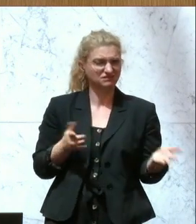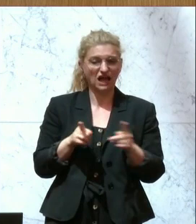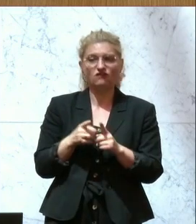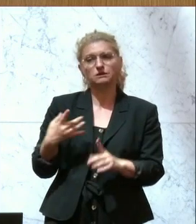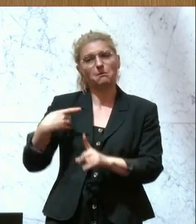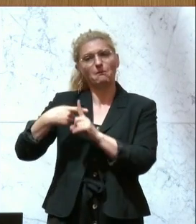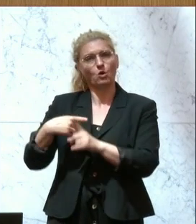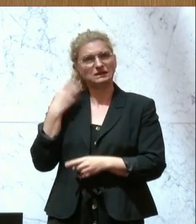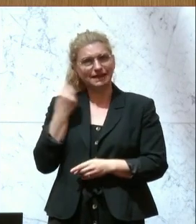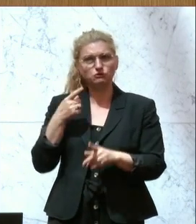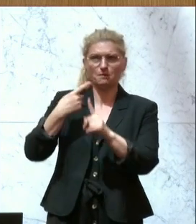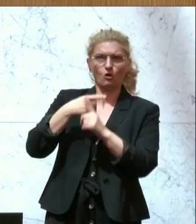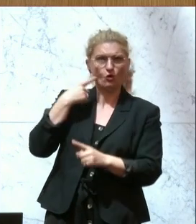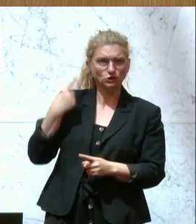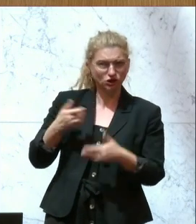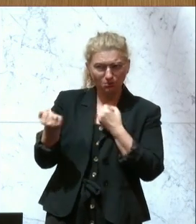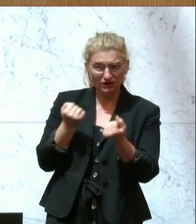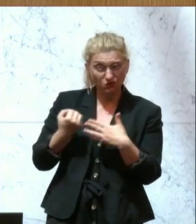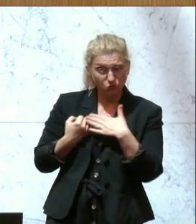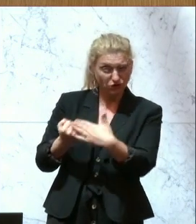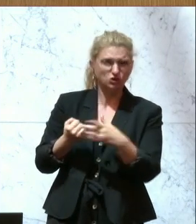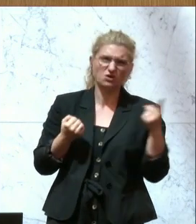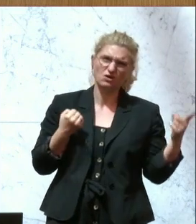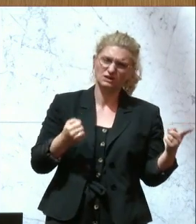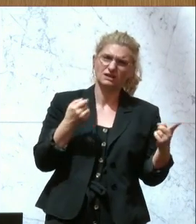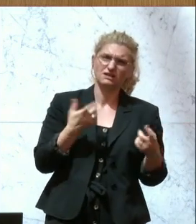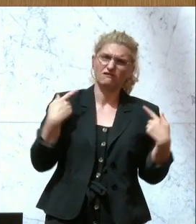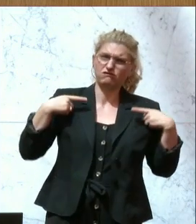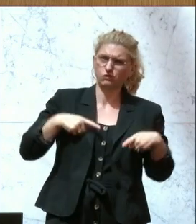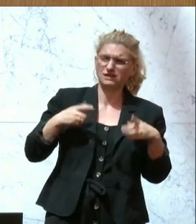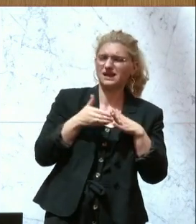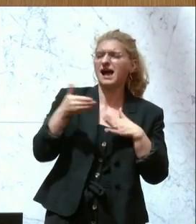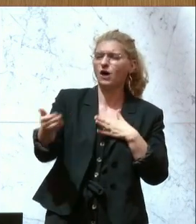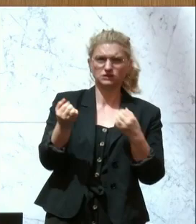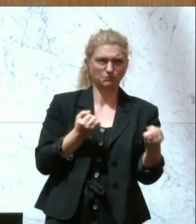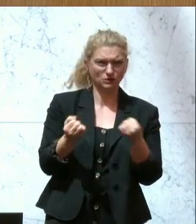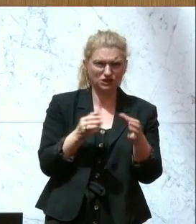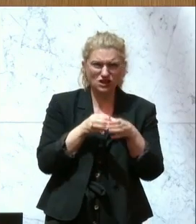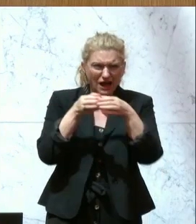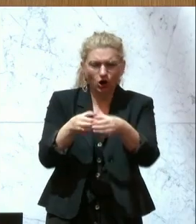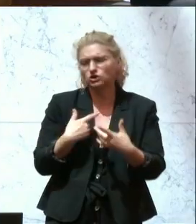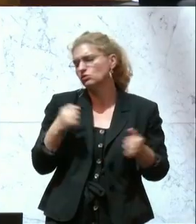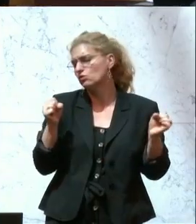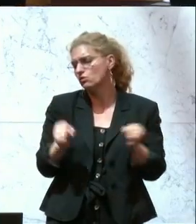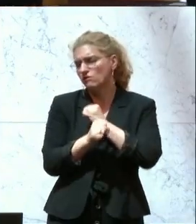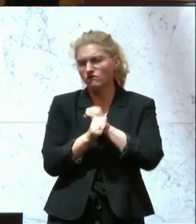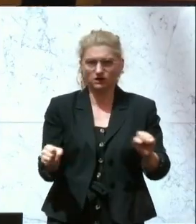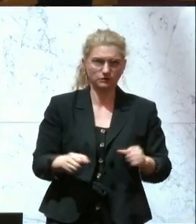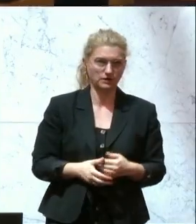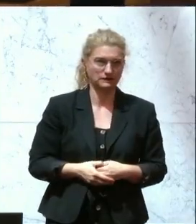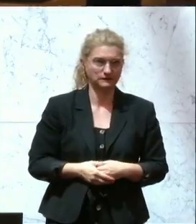und pro-russische Politik in diesem Haus und das als Vorsitzender des Außenpolitischen Ausschusses. Das ist unpackbar.